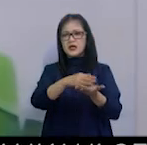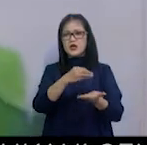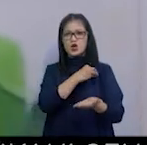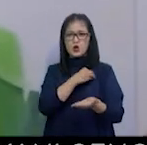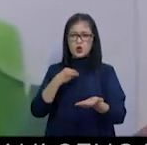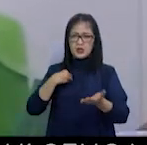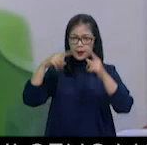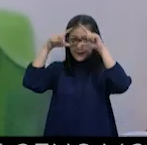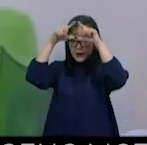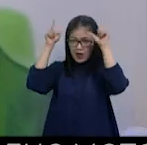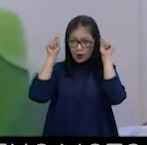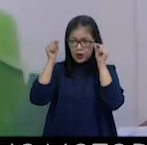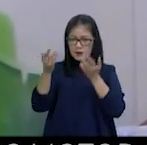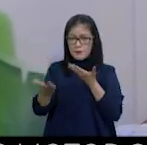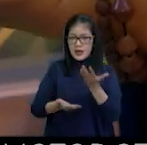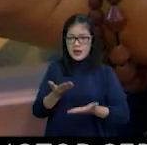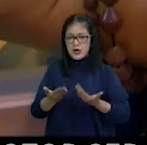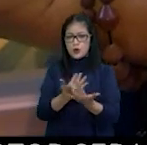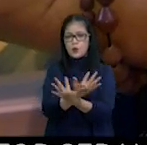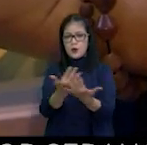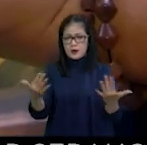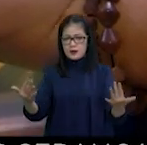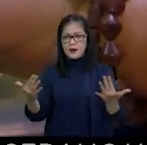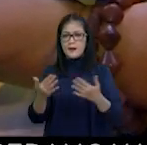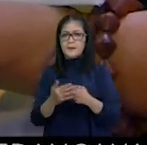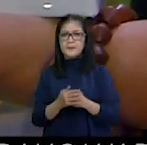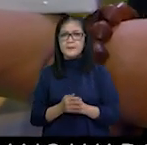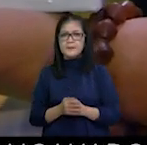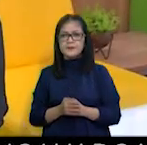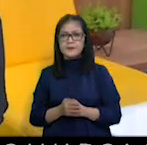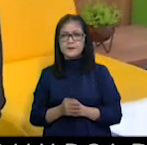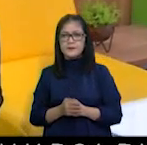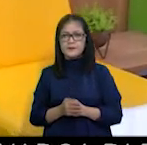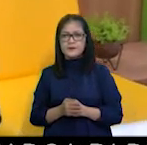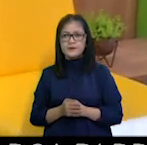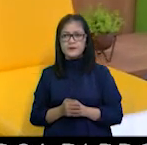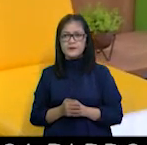dalam melayani kesehatan masyarakat. Dari Jakarta, Abdul Aziz, iNews melaporkan.